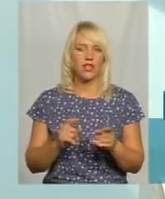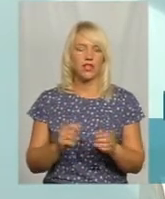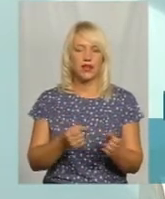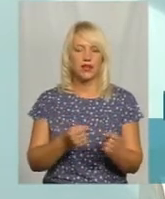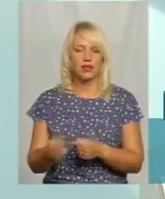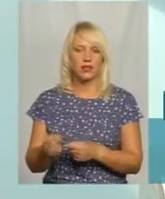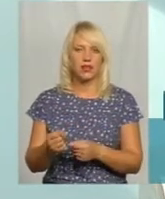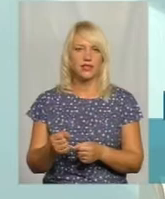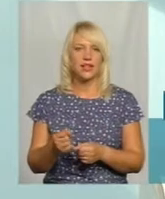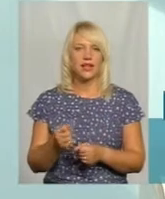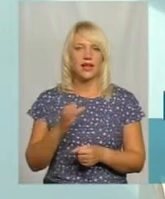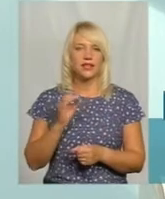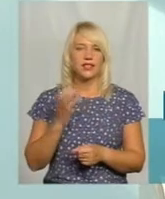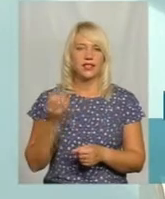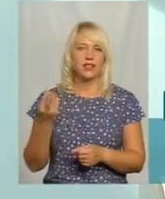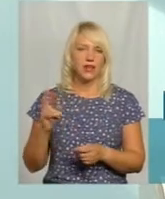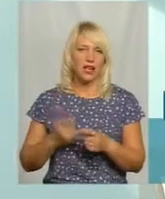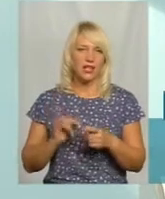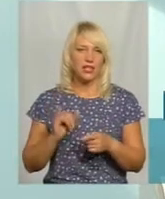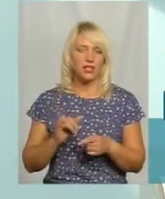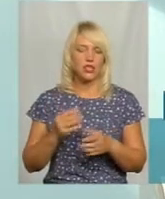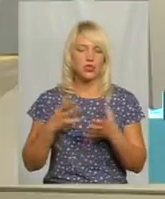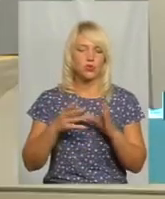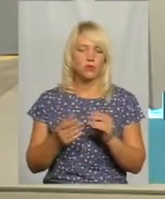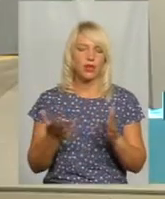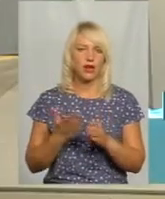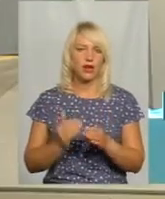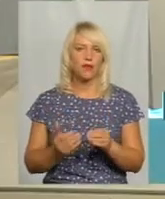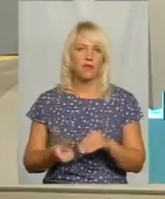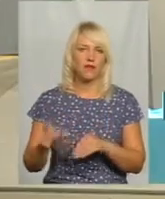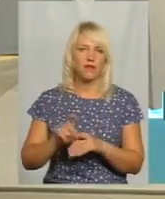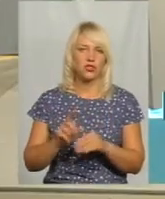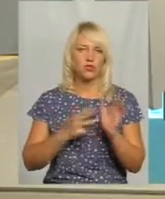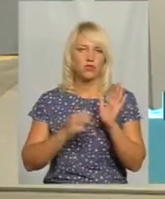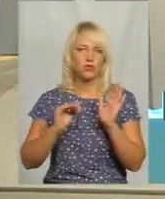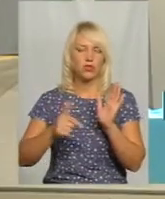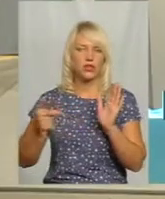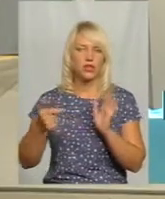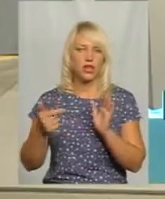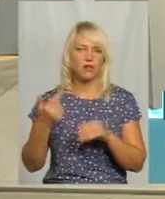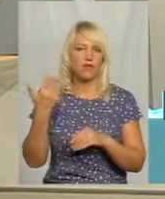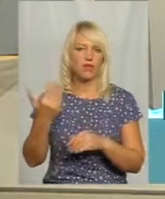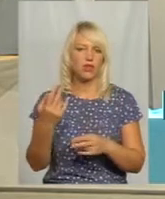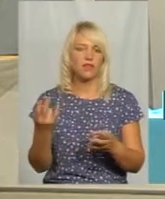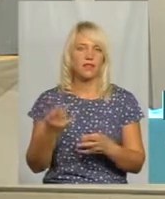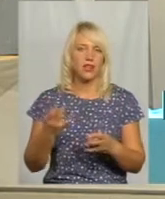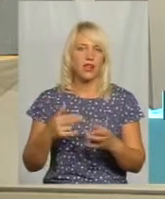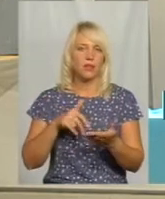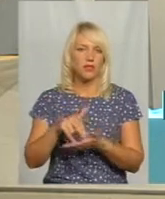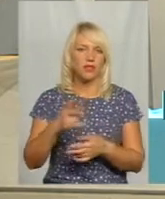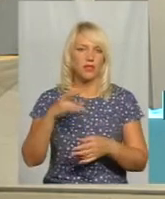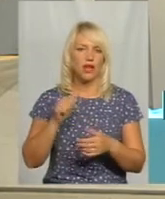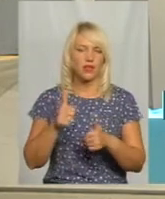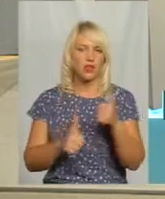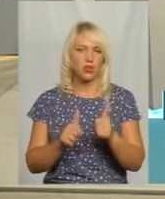сесія, і відповідно зараз у них сума, яка перевищує там 800 тисяч гривень, і вони, звичайно, змушені вийти на тендерні